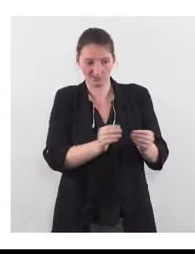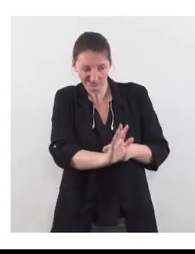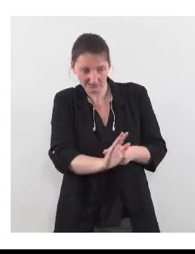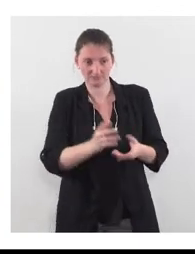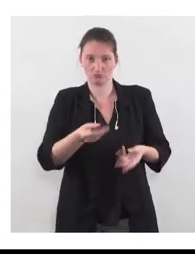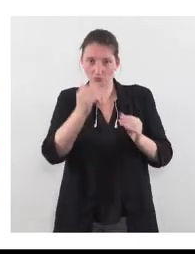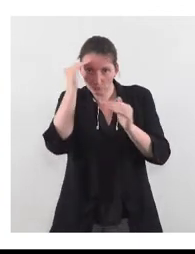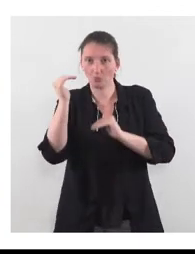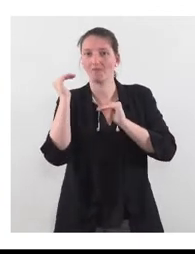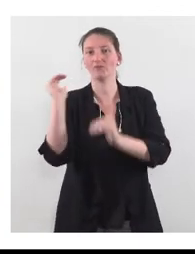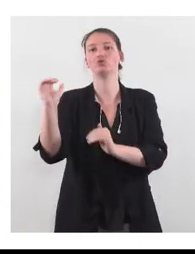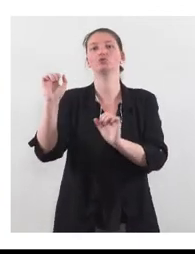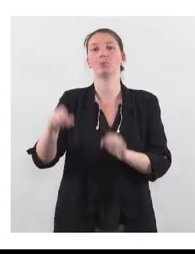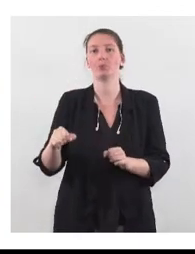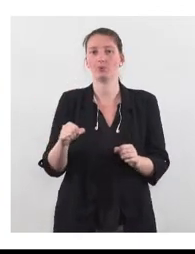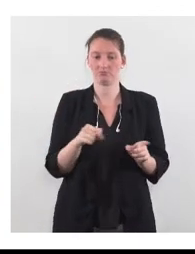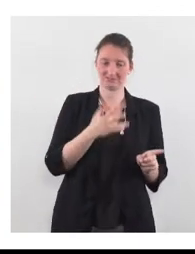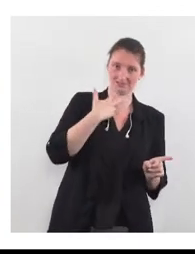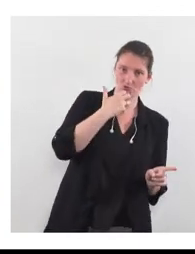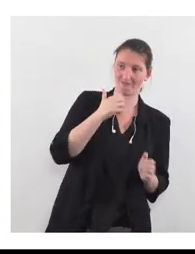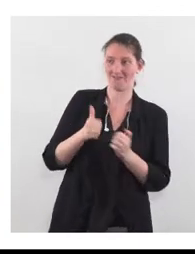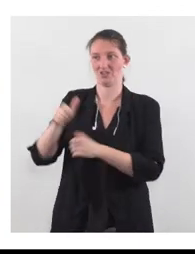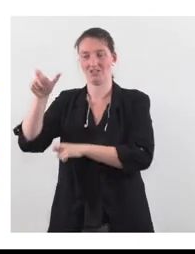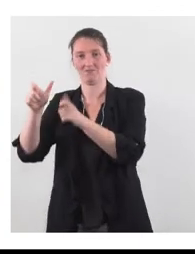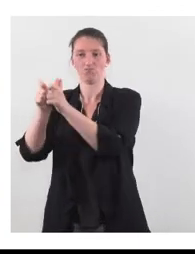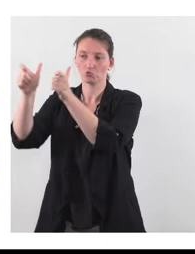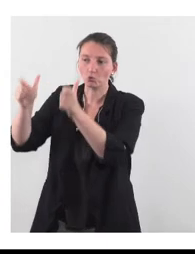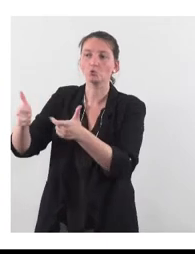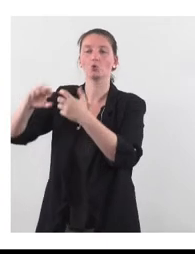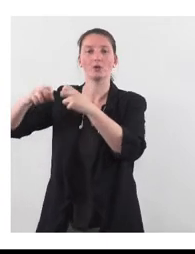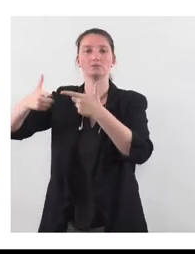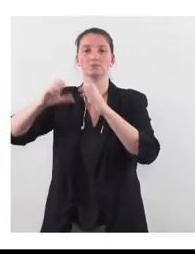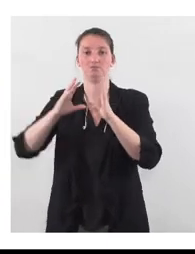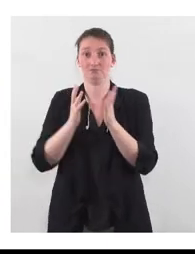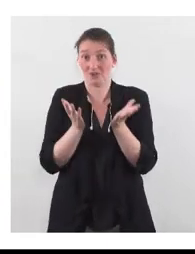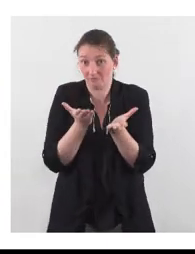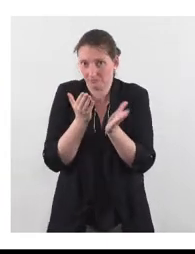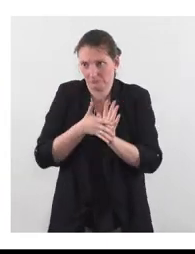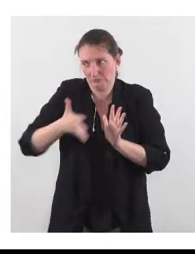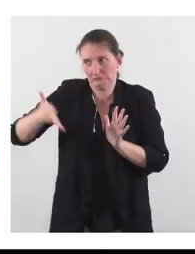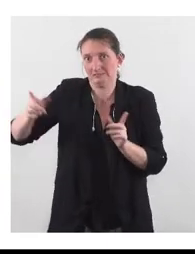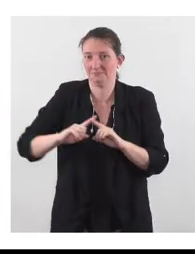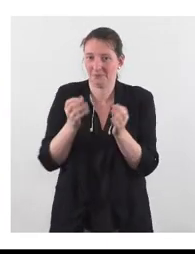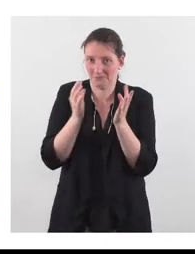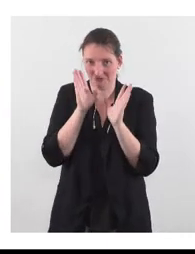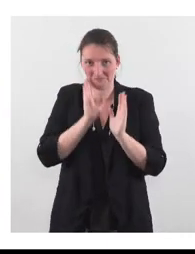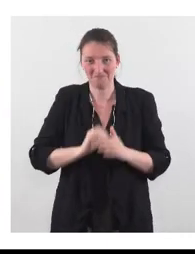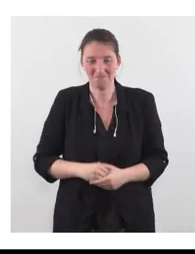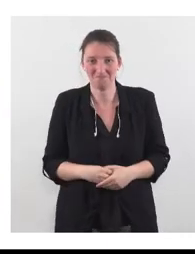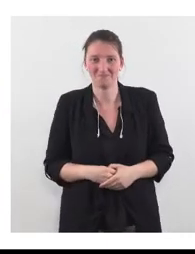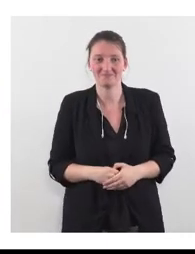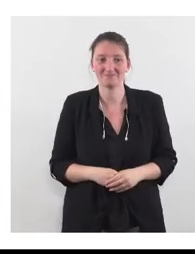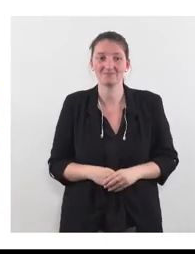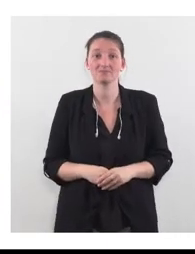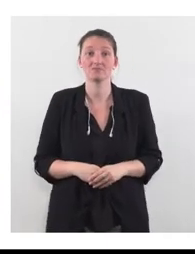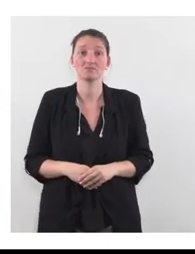de confiance entre le citoyen et les organismes? Voilà. J'espère que je n'ai pas été trop longue. Merci. Ce que